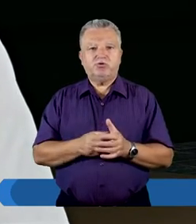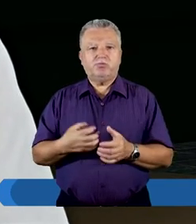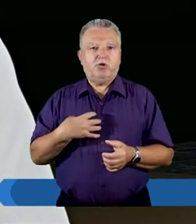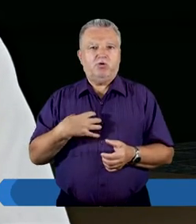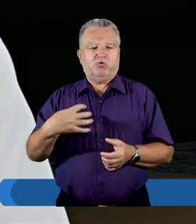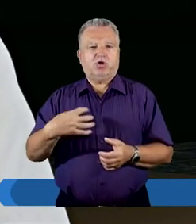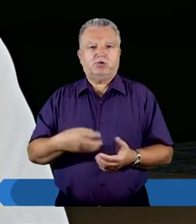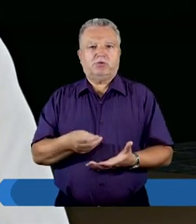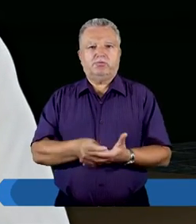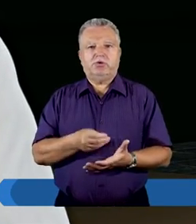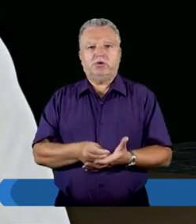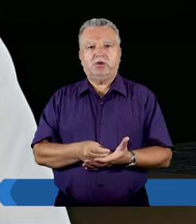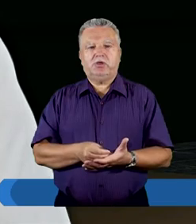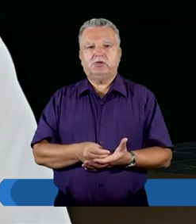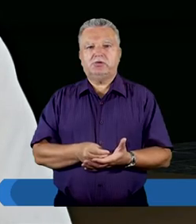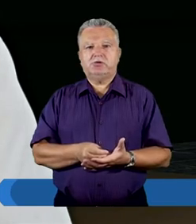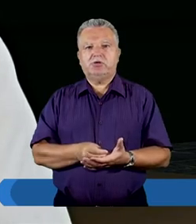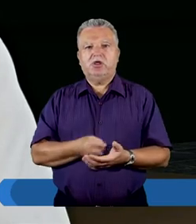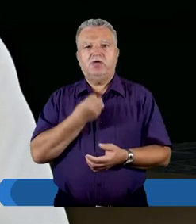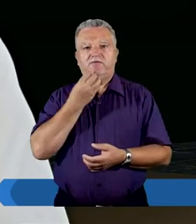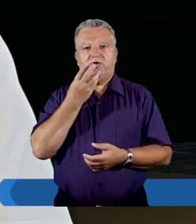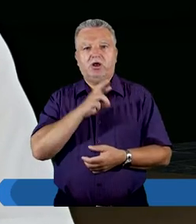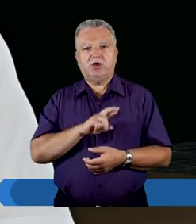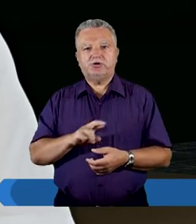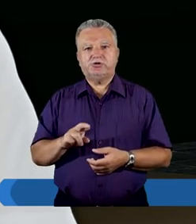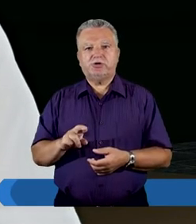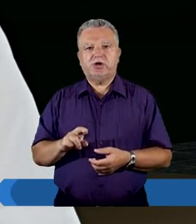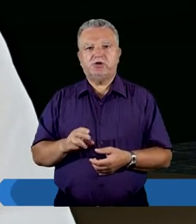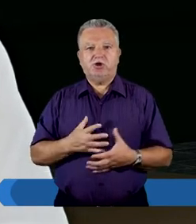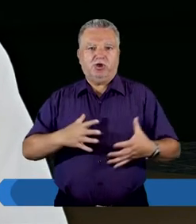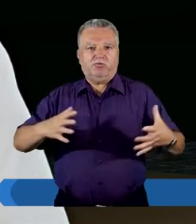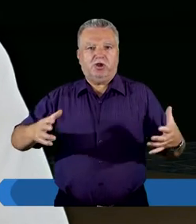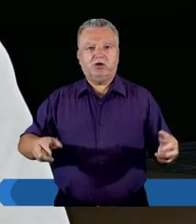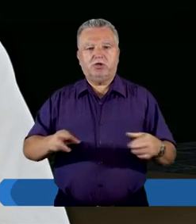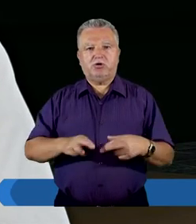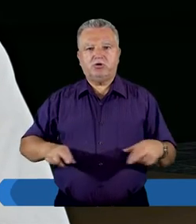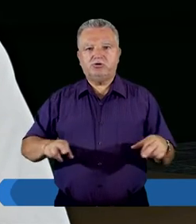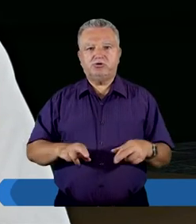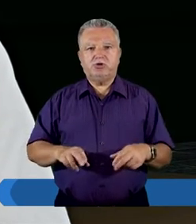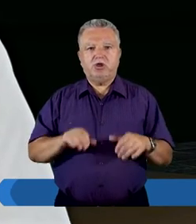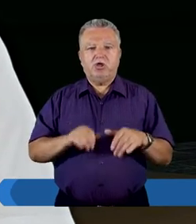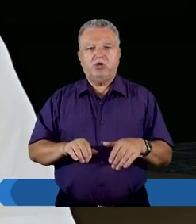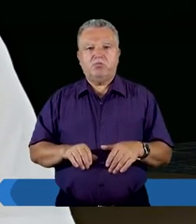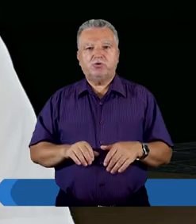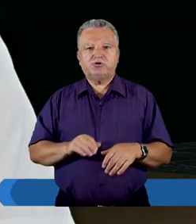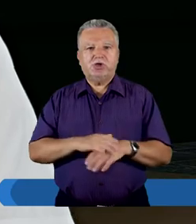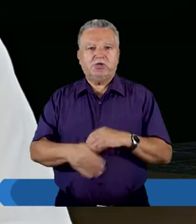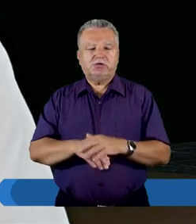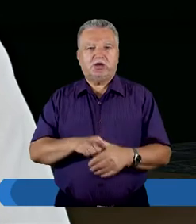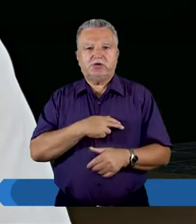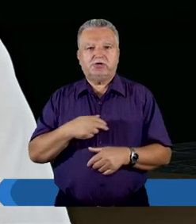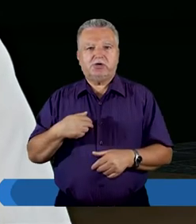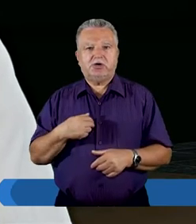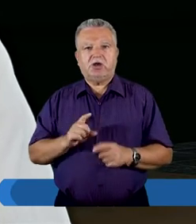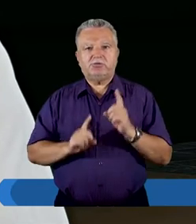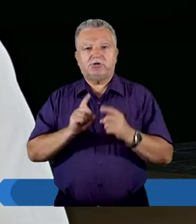pieniędzy, niekoniecznie potrzebujemy wiele rzeczy, a nawet wielkiej rodziny. Może czasem zależy nam na szczęściu tylko jednej osoby, prawda,